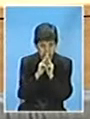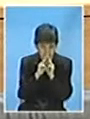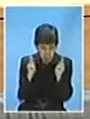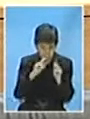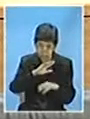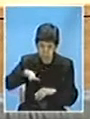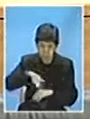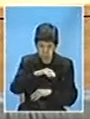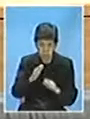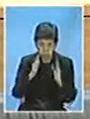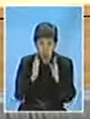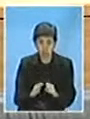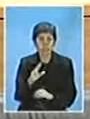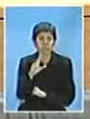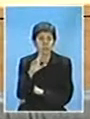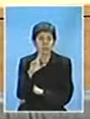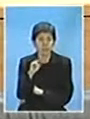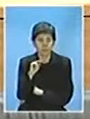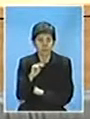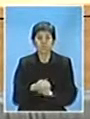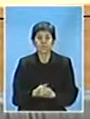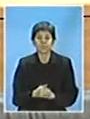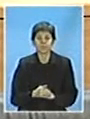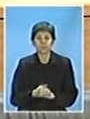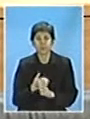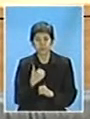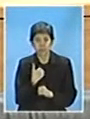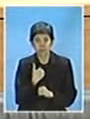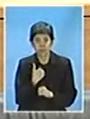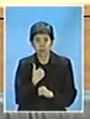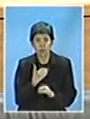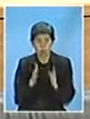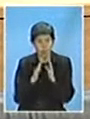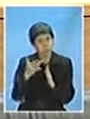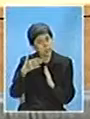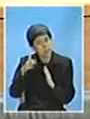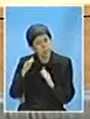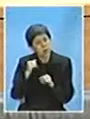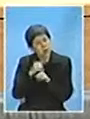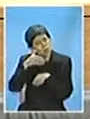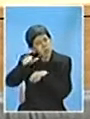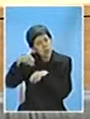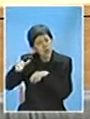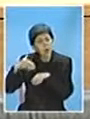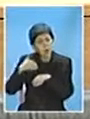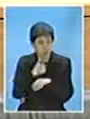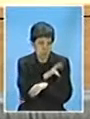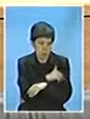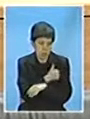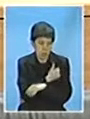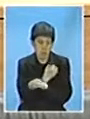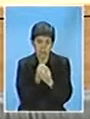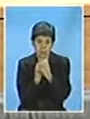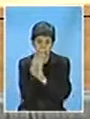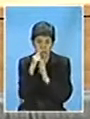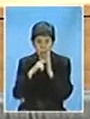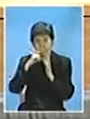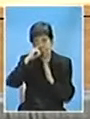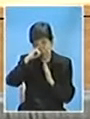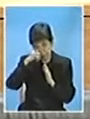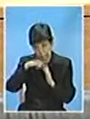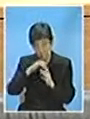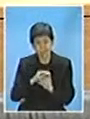หมด30ท่านมีมาจากบุคคลภายนอกเนี่ยซึ่งเป็นแพทย์แผนไทยหรือผู้ที่ป